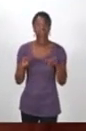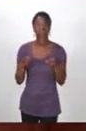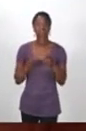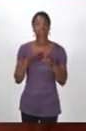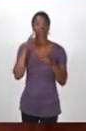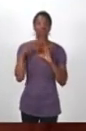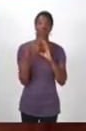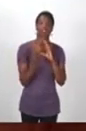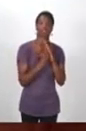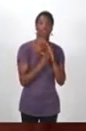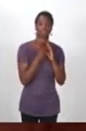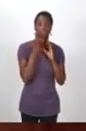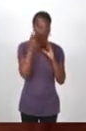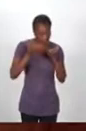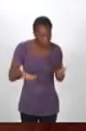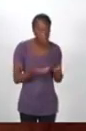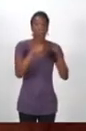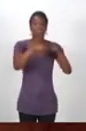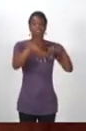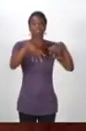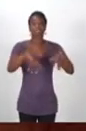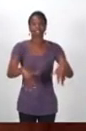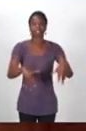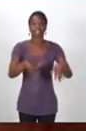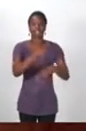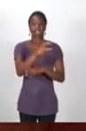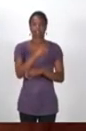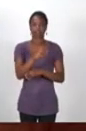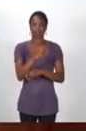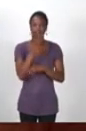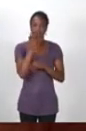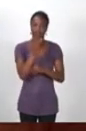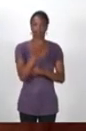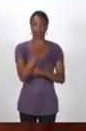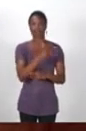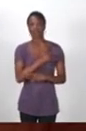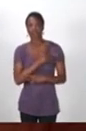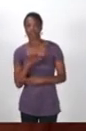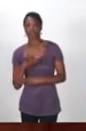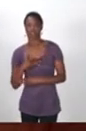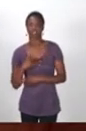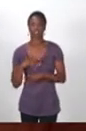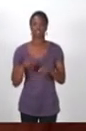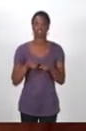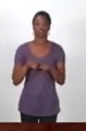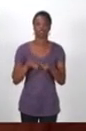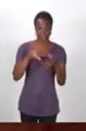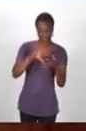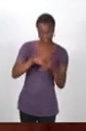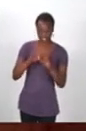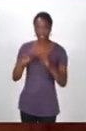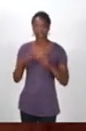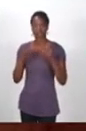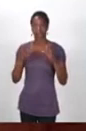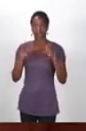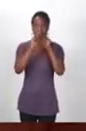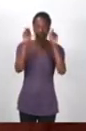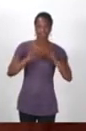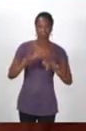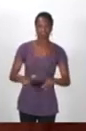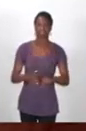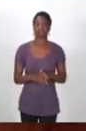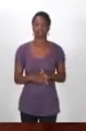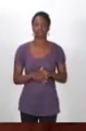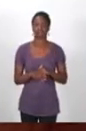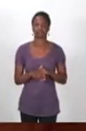biologique qui est respectueuse de notre santé et de la chaîne du vivant. Notre démarche suppose un travail